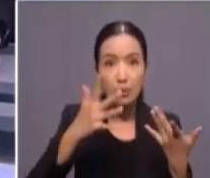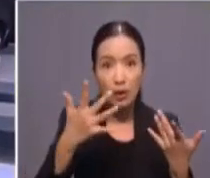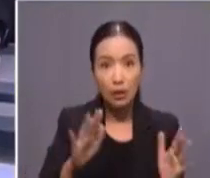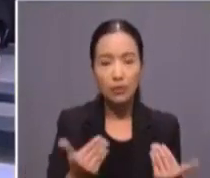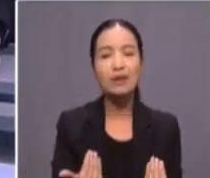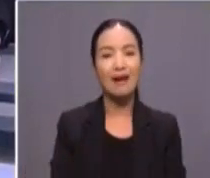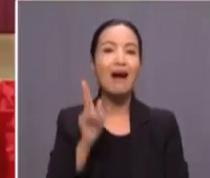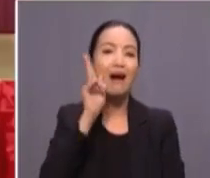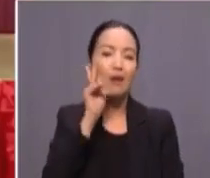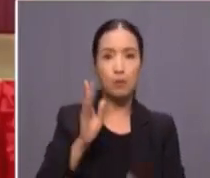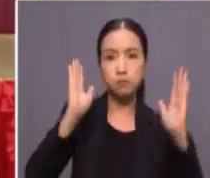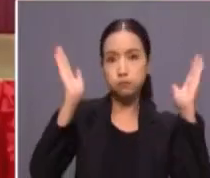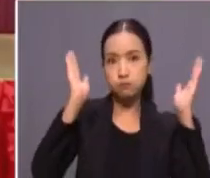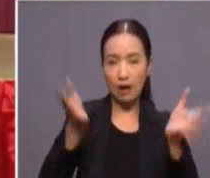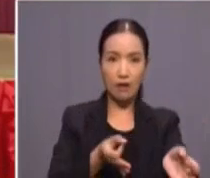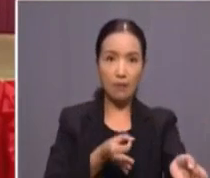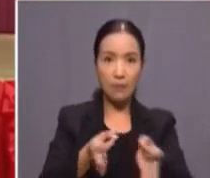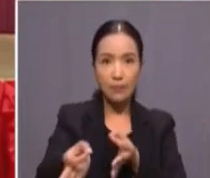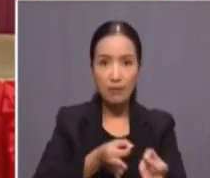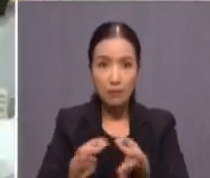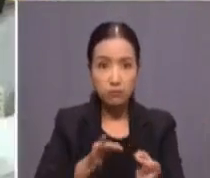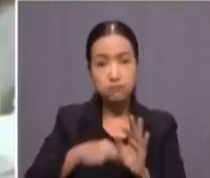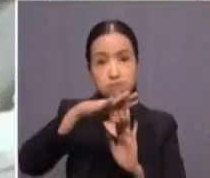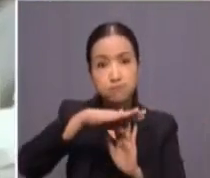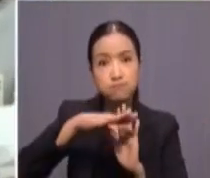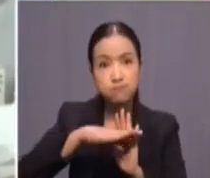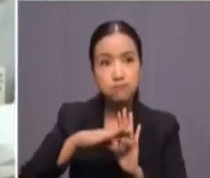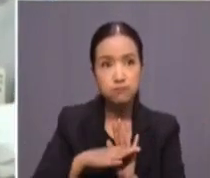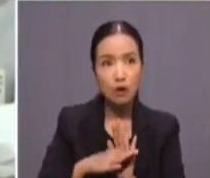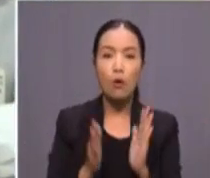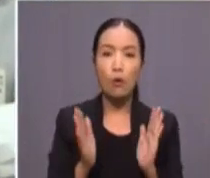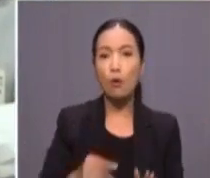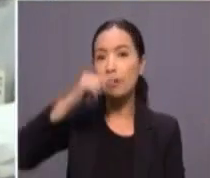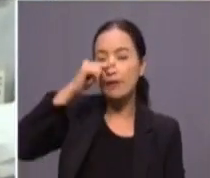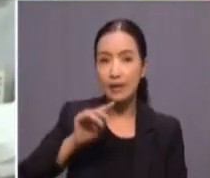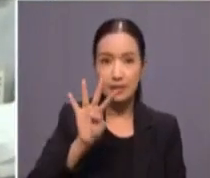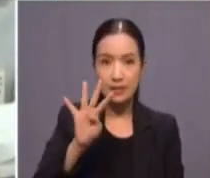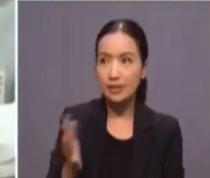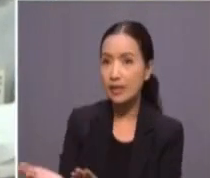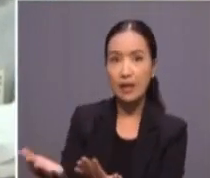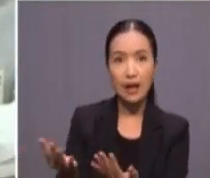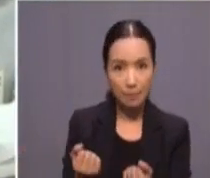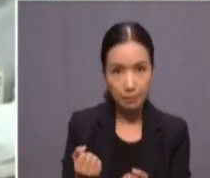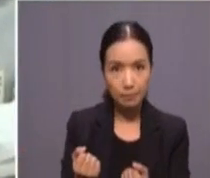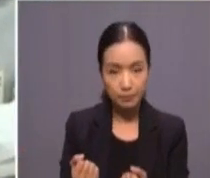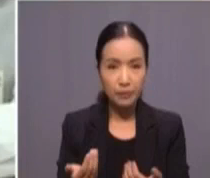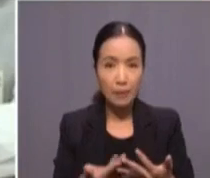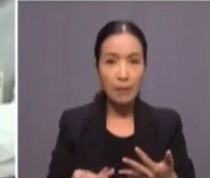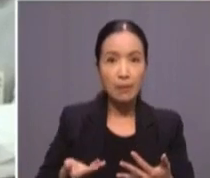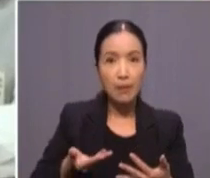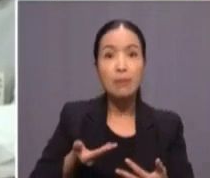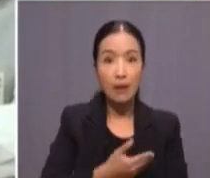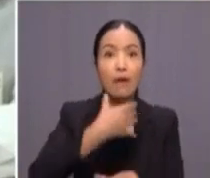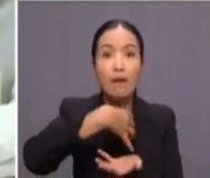ได้แถลงข่าวกันขึ้นมานะเป็นการชี้แจงถึงขั้นตอนการรับตัว4คนไทยจากอู่ฮั่นในการเข้าเกณฑ์สอบสวน